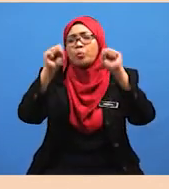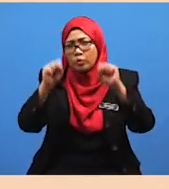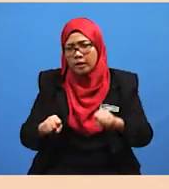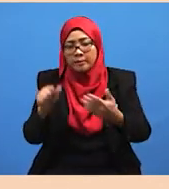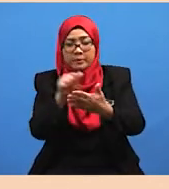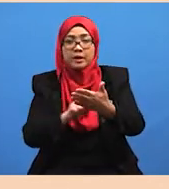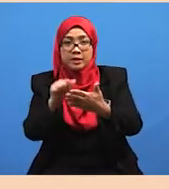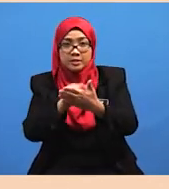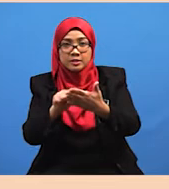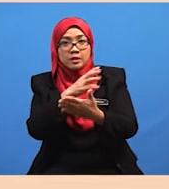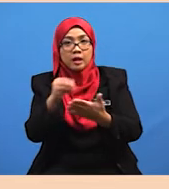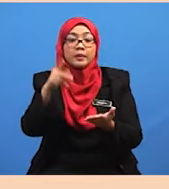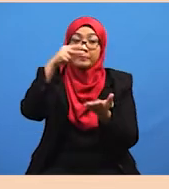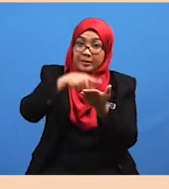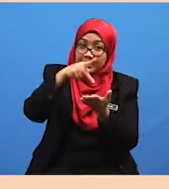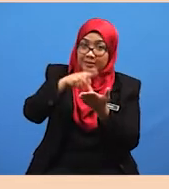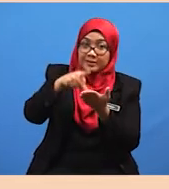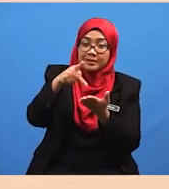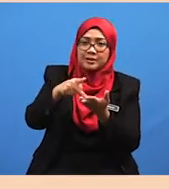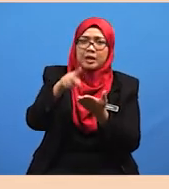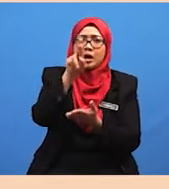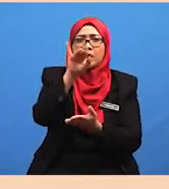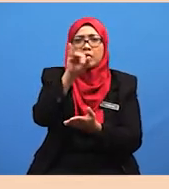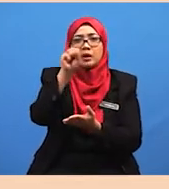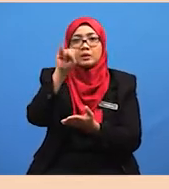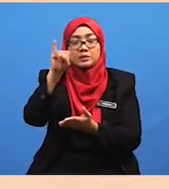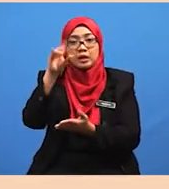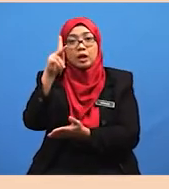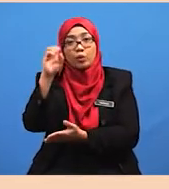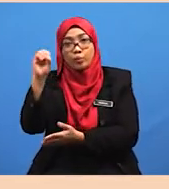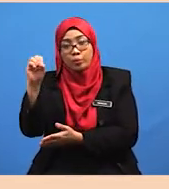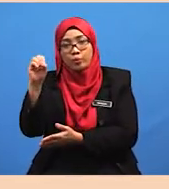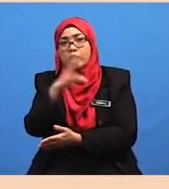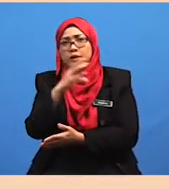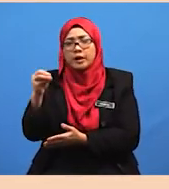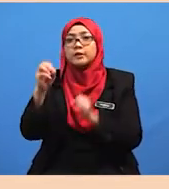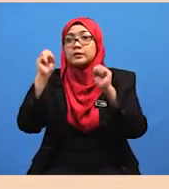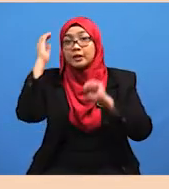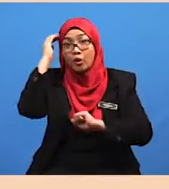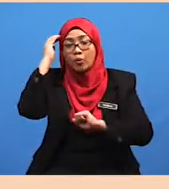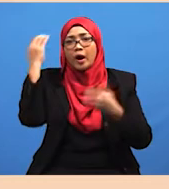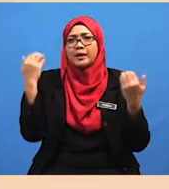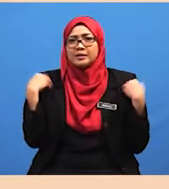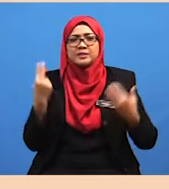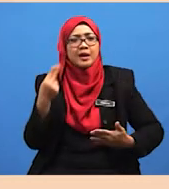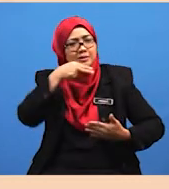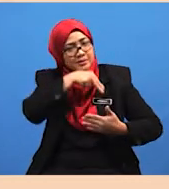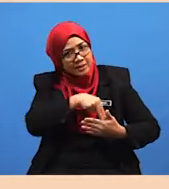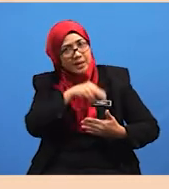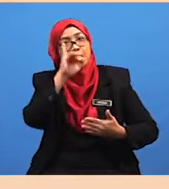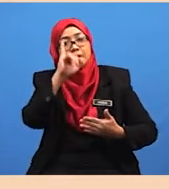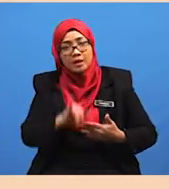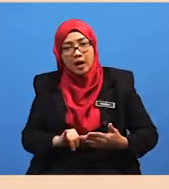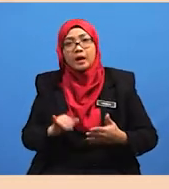dan menghitung risiko harga menjamin pulangan pada masa depan